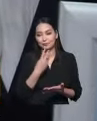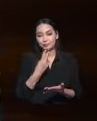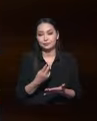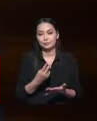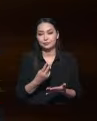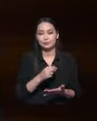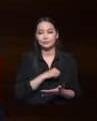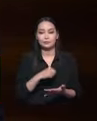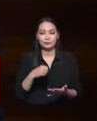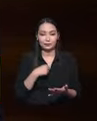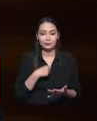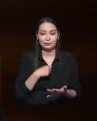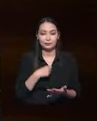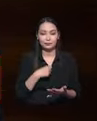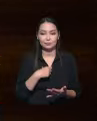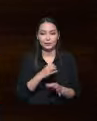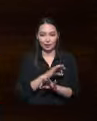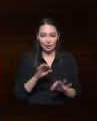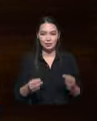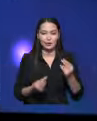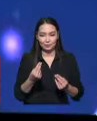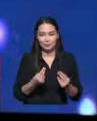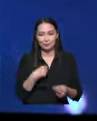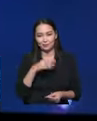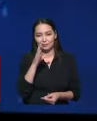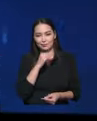Өзім достойын алдым деп уверен айталам.